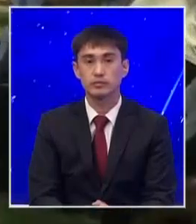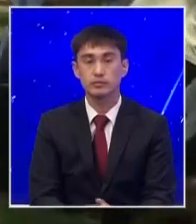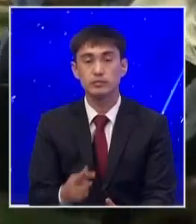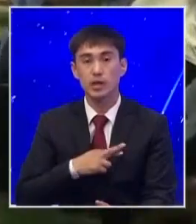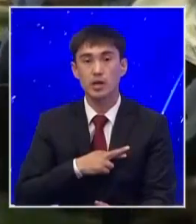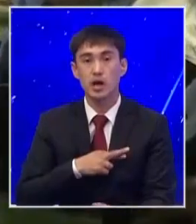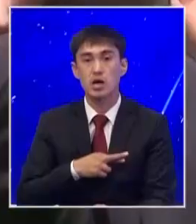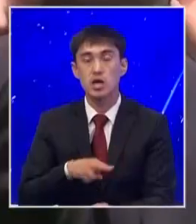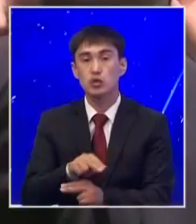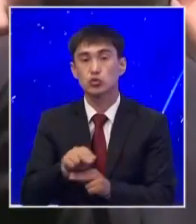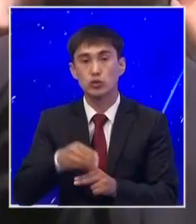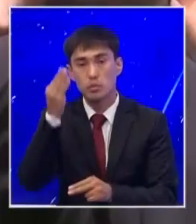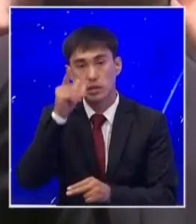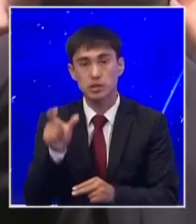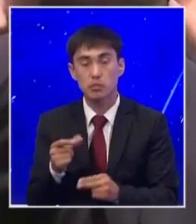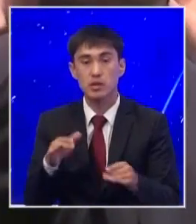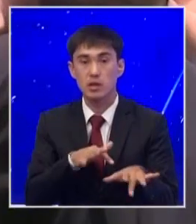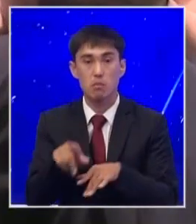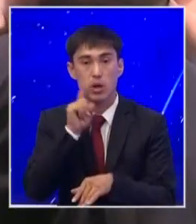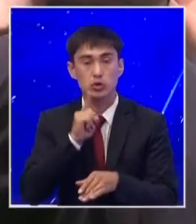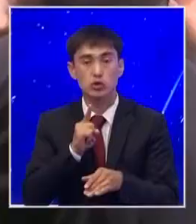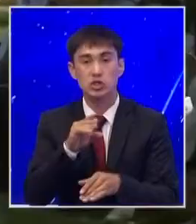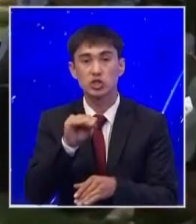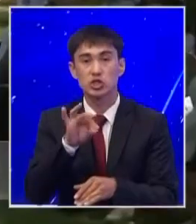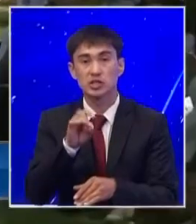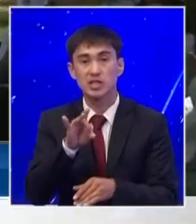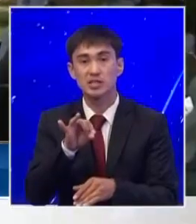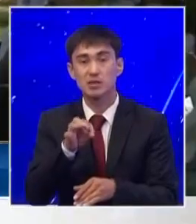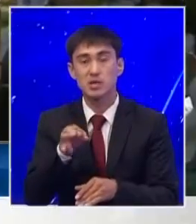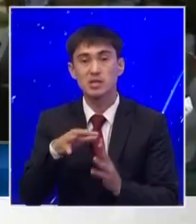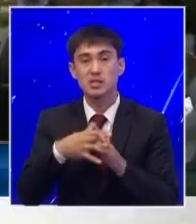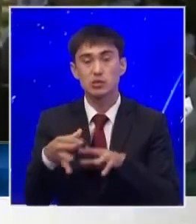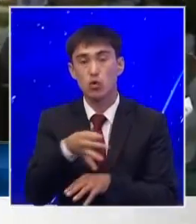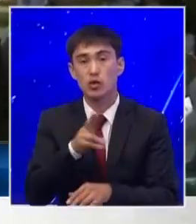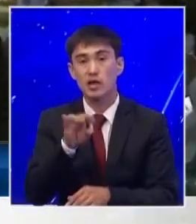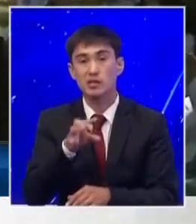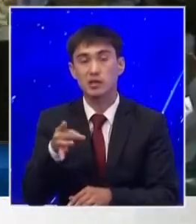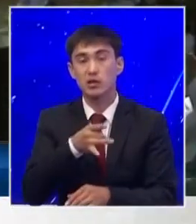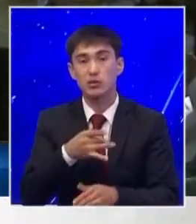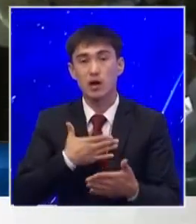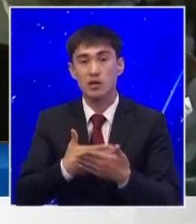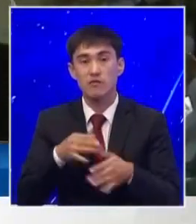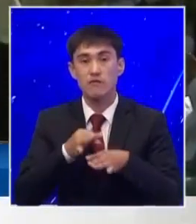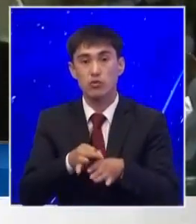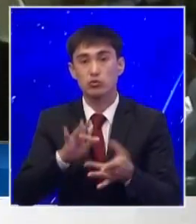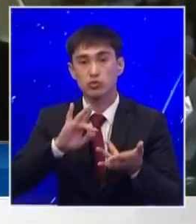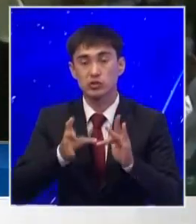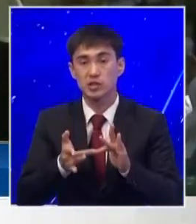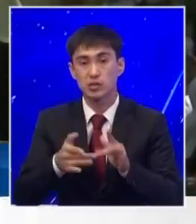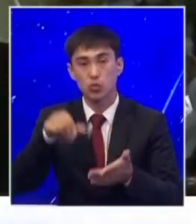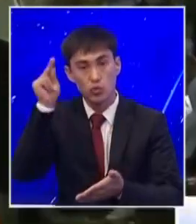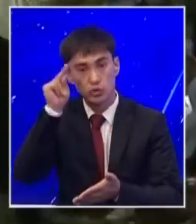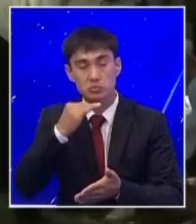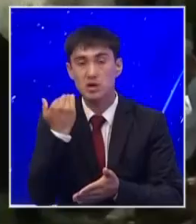Я инструктор-методист по делам молодежи по Жылысайскому сельскому округу Кигенского района. Мы активно ведем социальные сети и